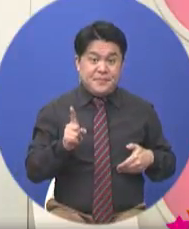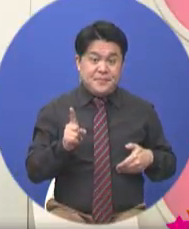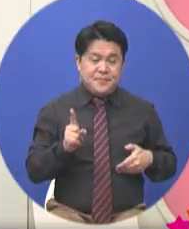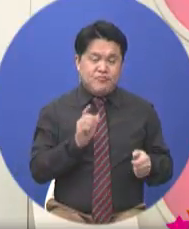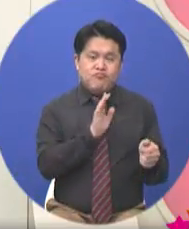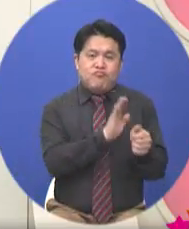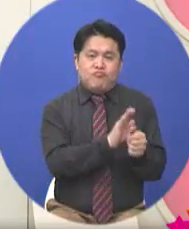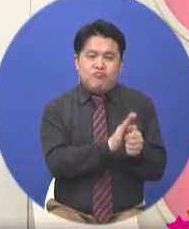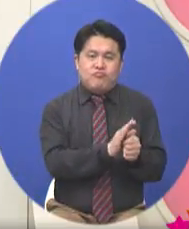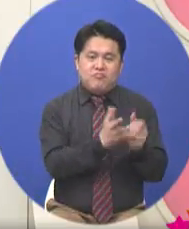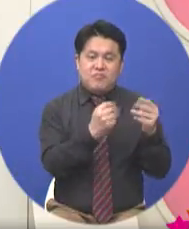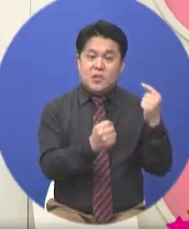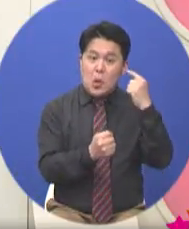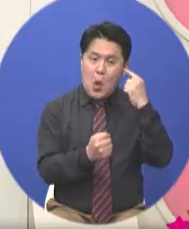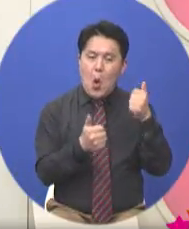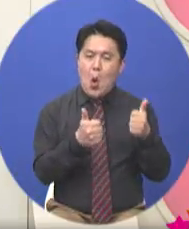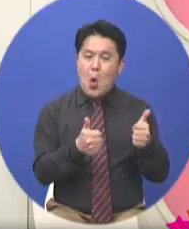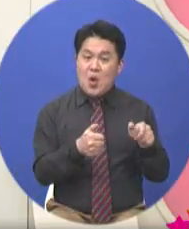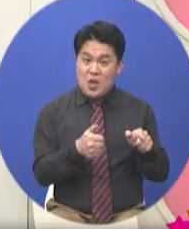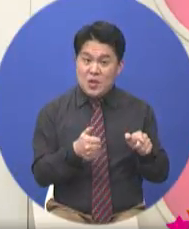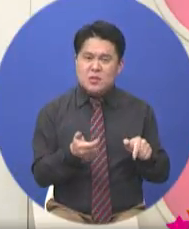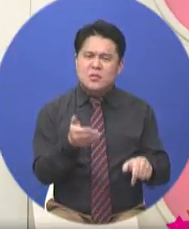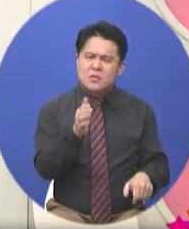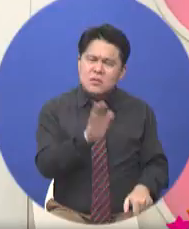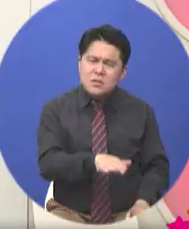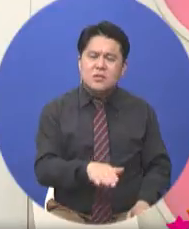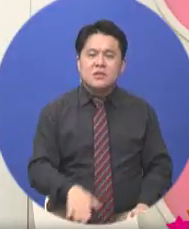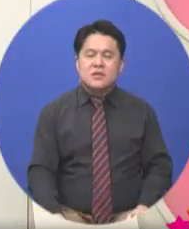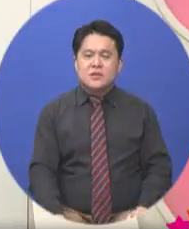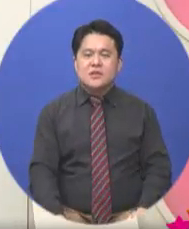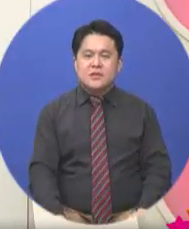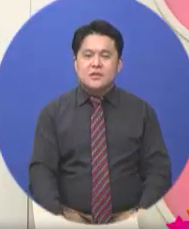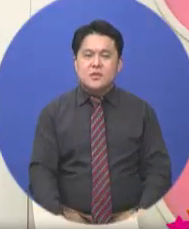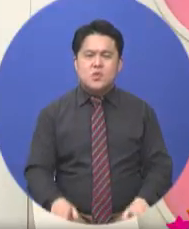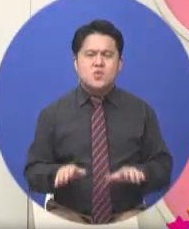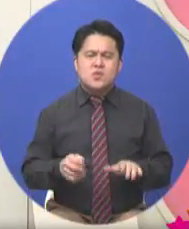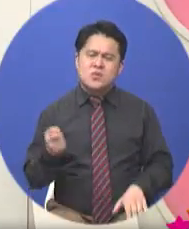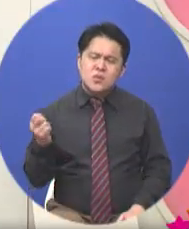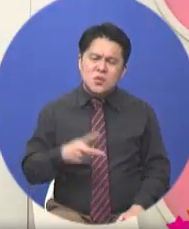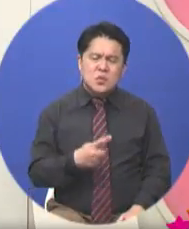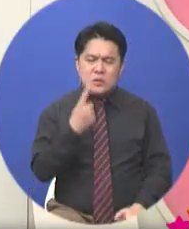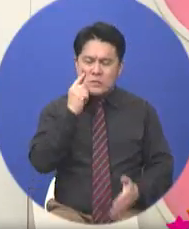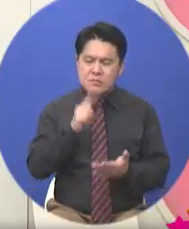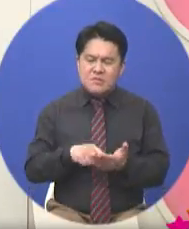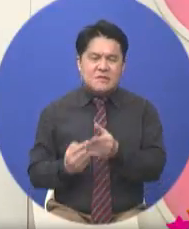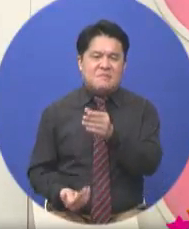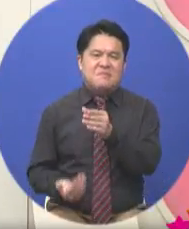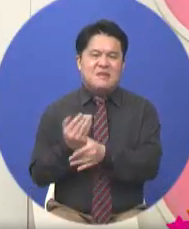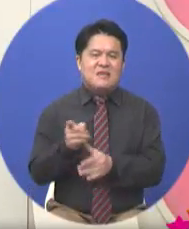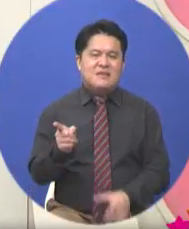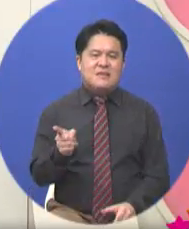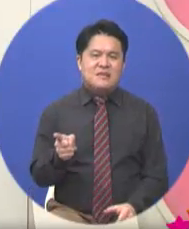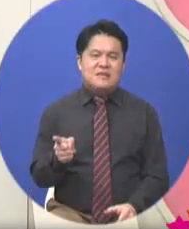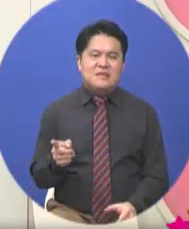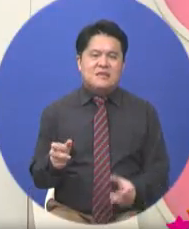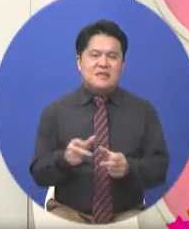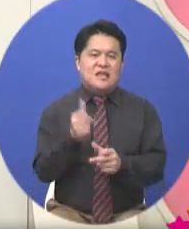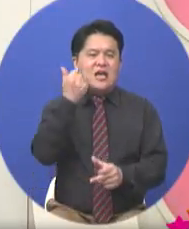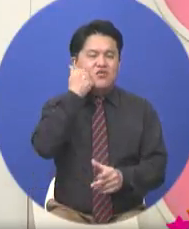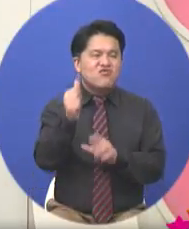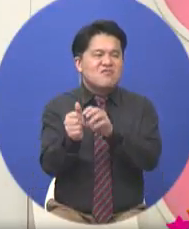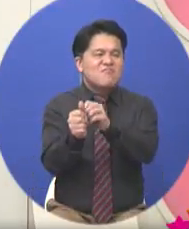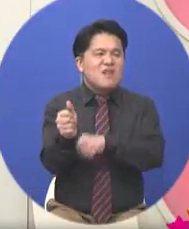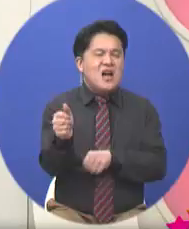기부 소식이 많아서 참 기분이 좋았는데요. 맞아요. 한동안 좋았죠. 오늘 또 장애인 또 노동 착취에 대한